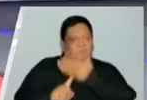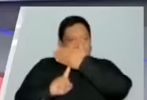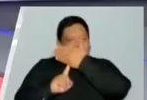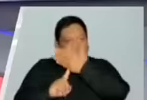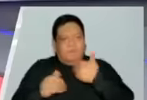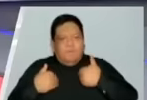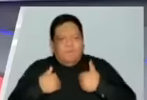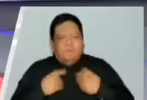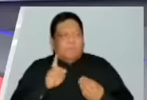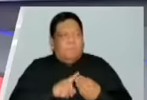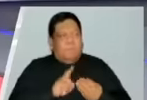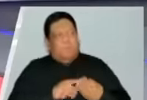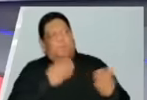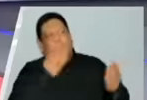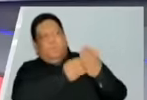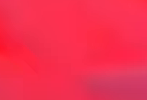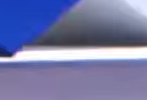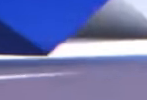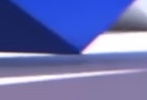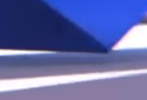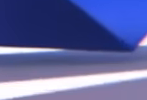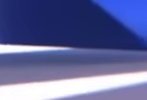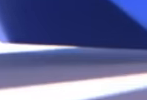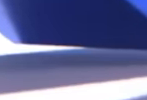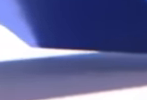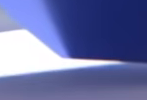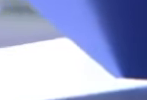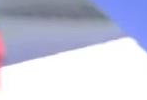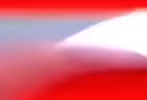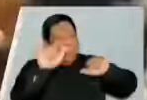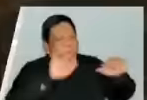Bongbong Marcos. Nakatutok si Katrina Son.